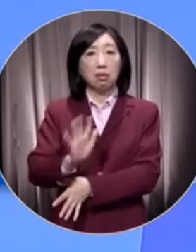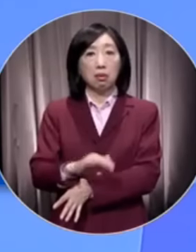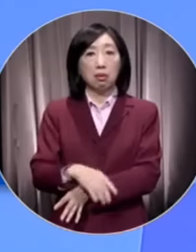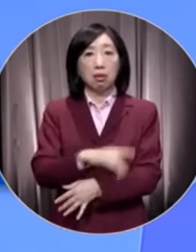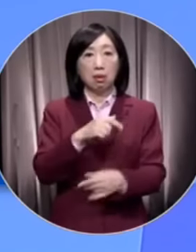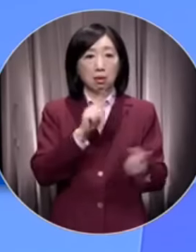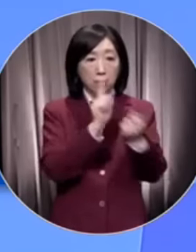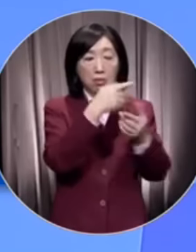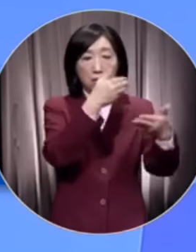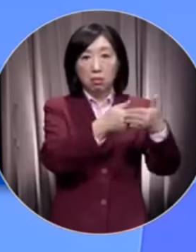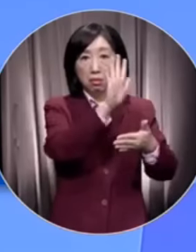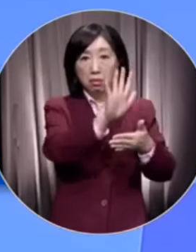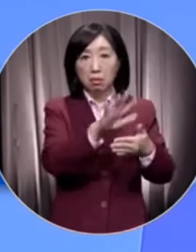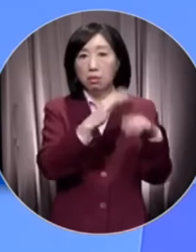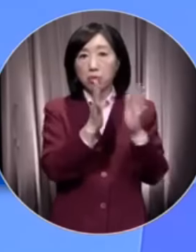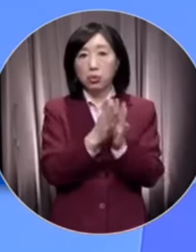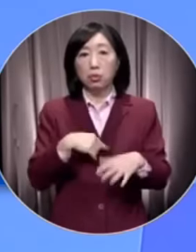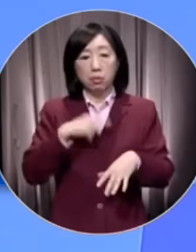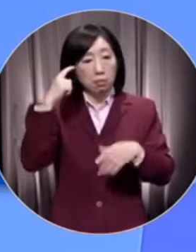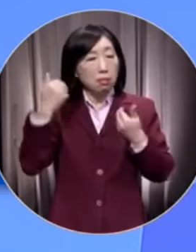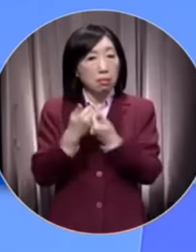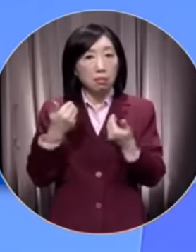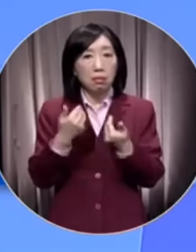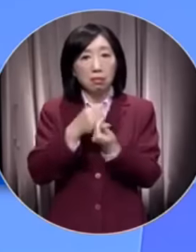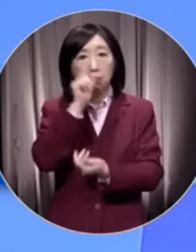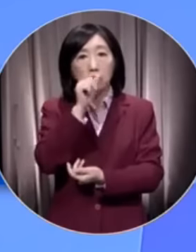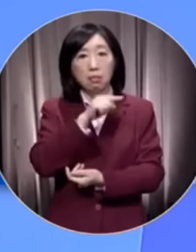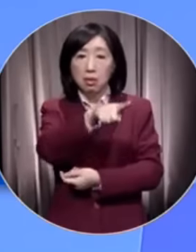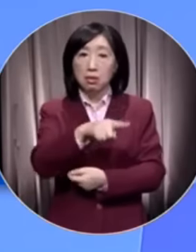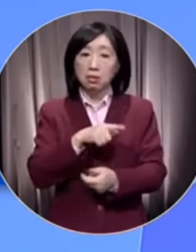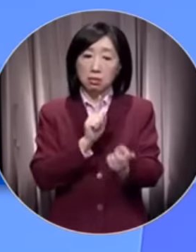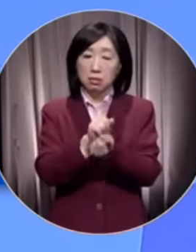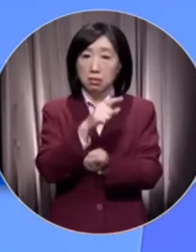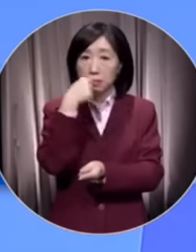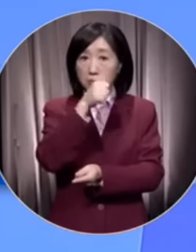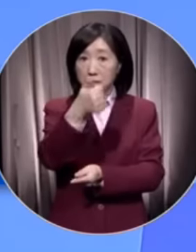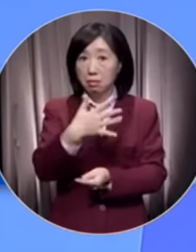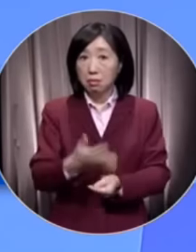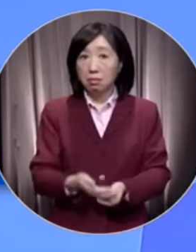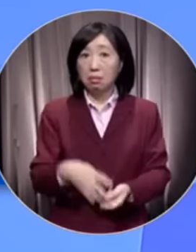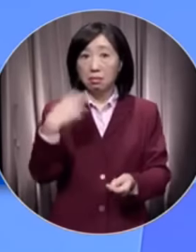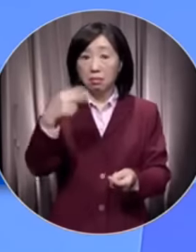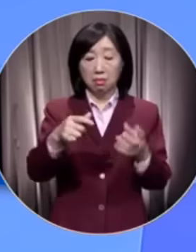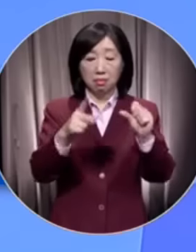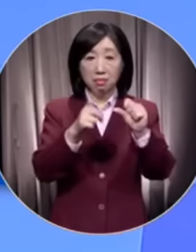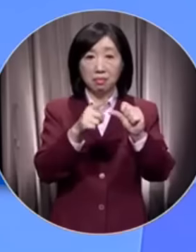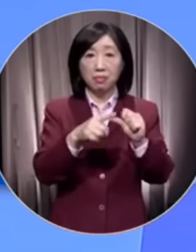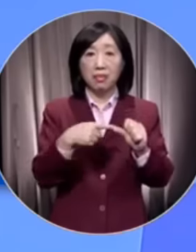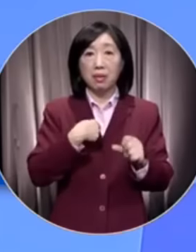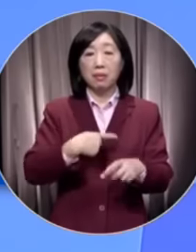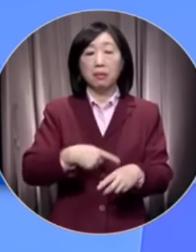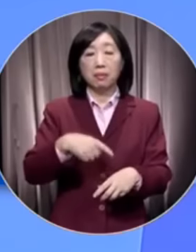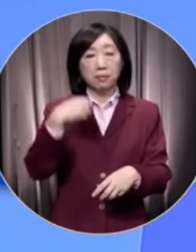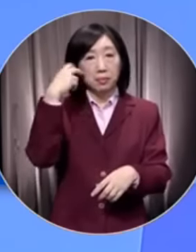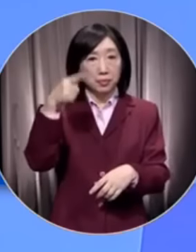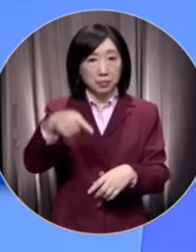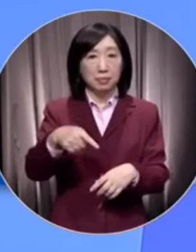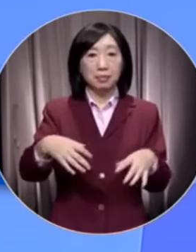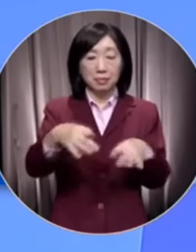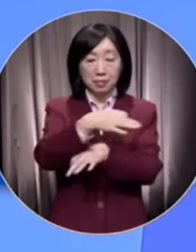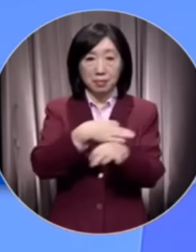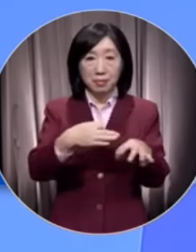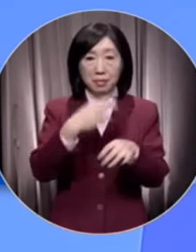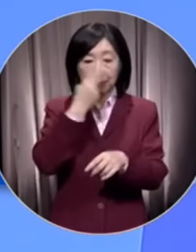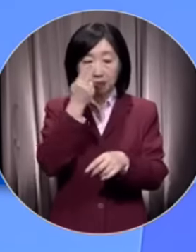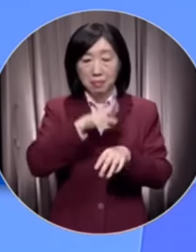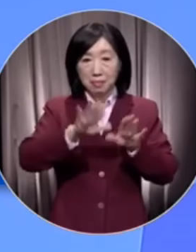台湾未来有利吗？第五，能源不稳，我们主张稳健减核，您是冒进